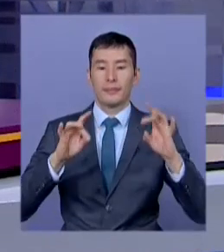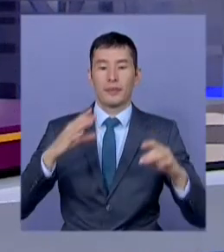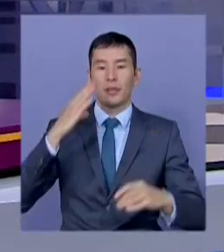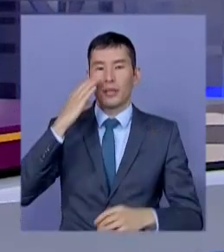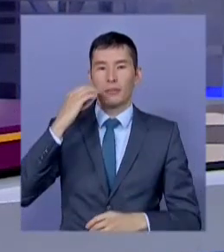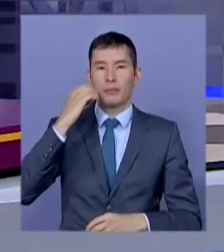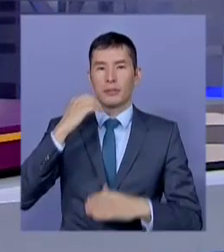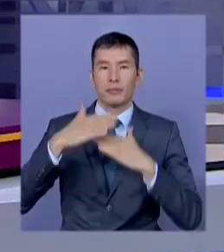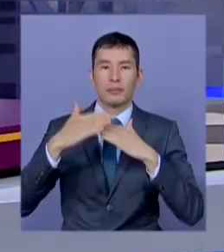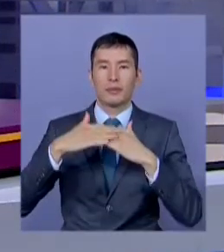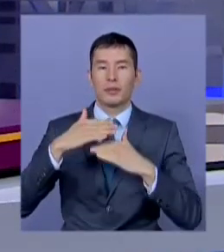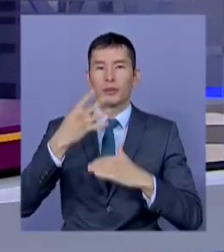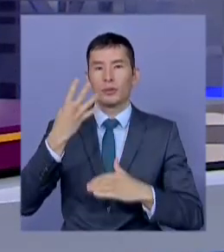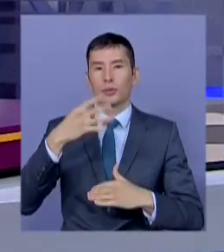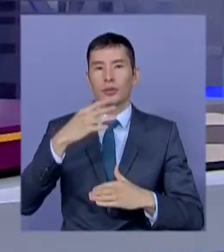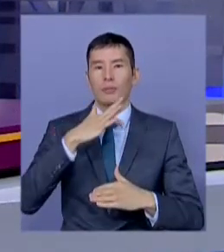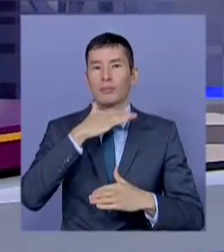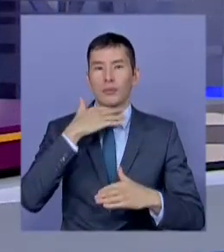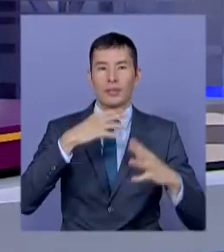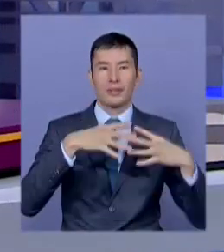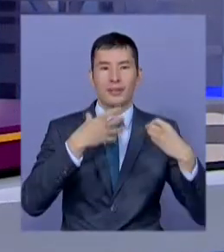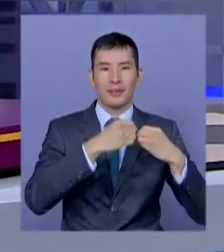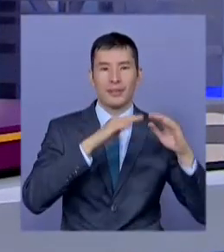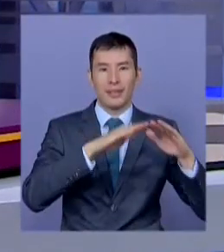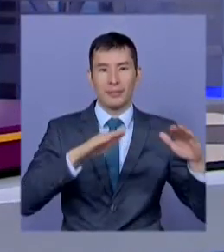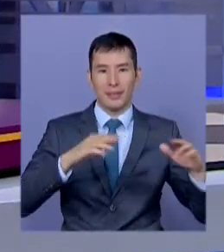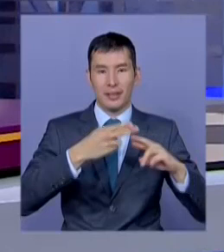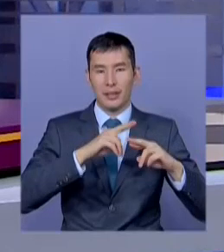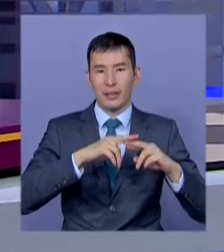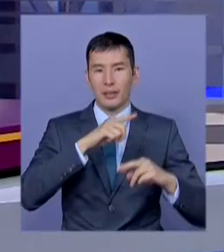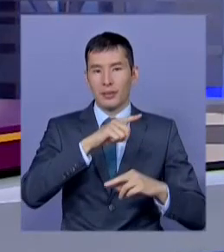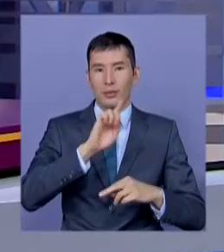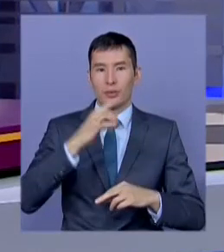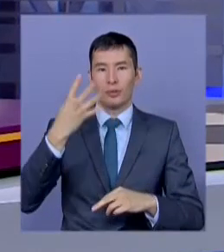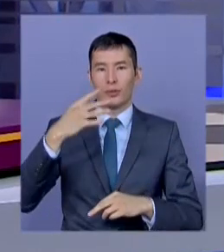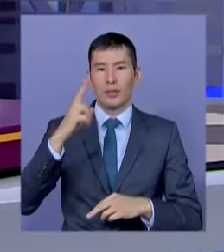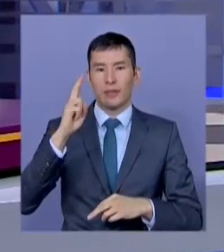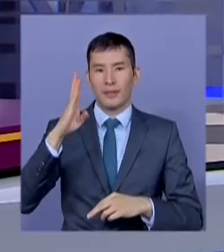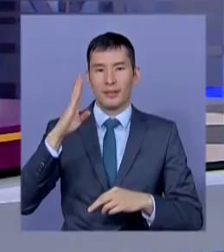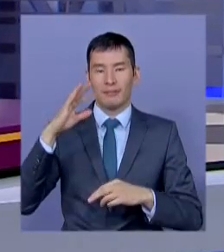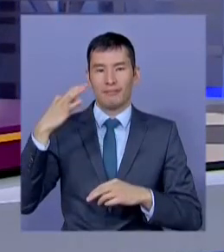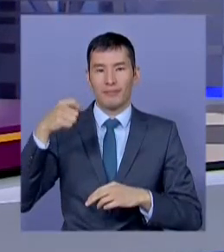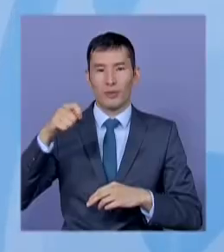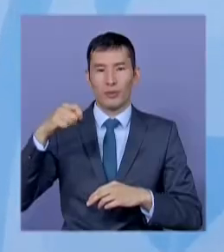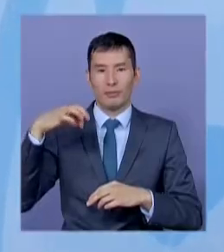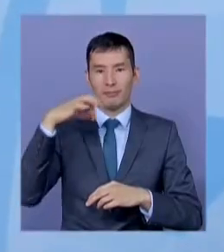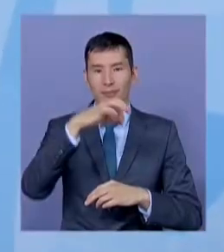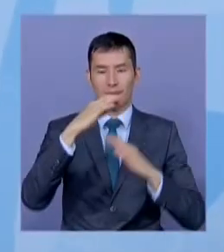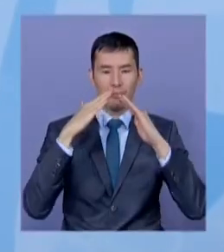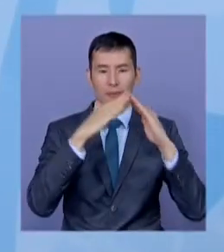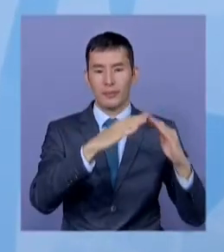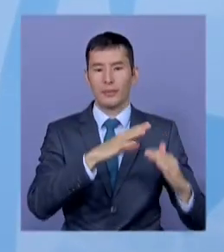Алматыда 40 көп балалы отбасы баспаналы болды. Оларға пәтер кілттерін Алматы қаласының әкімі Бақытжан Сағынтаев өзі